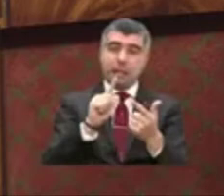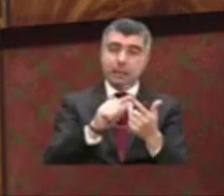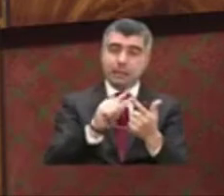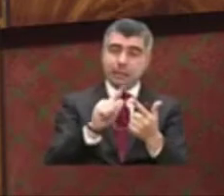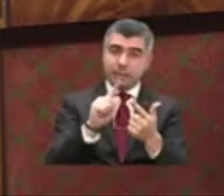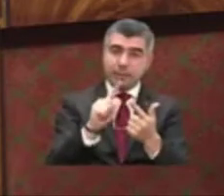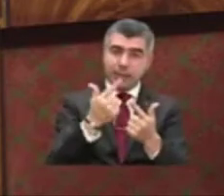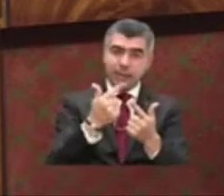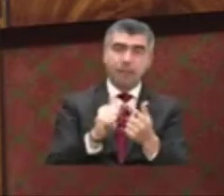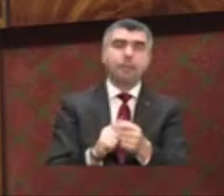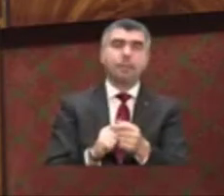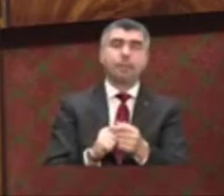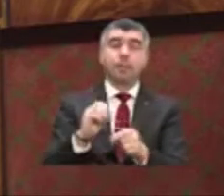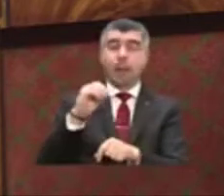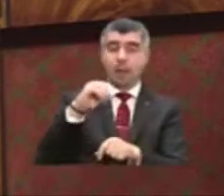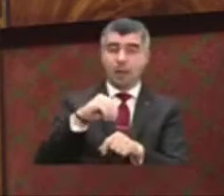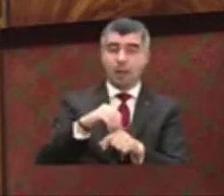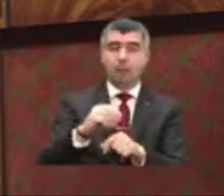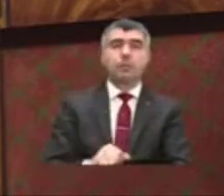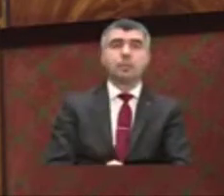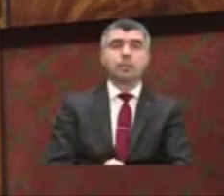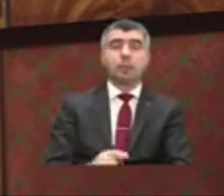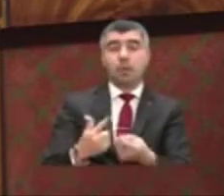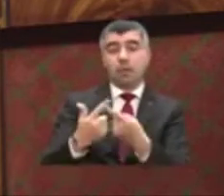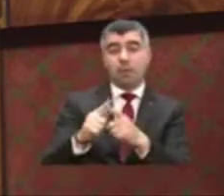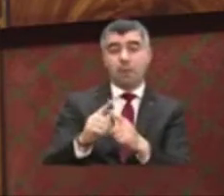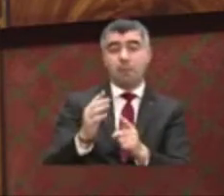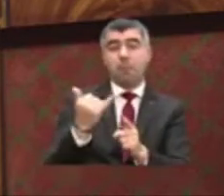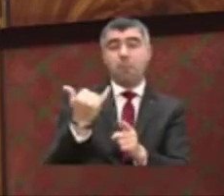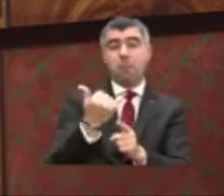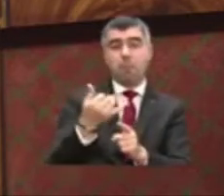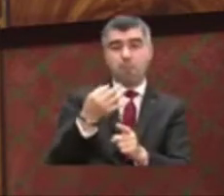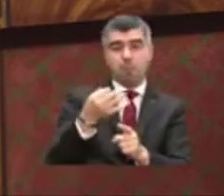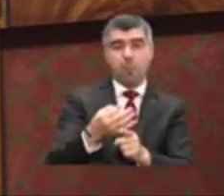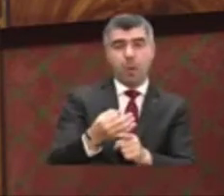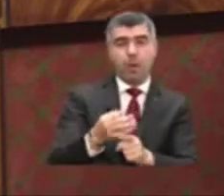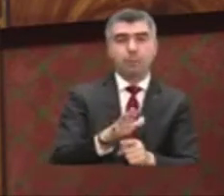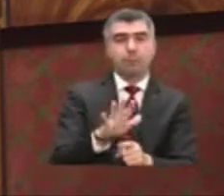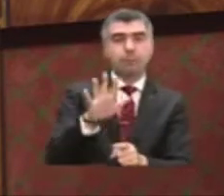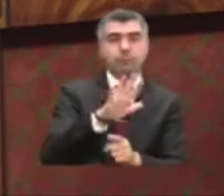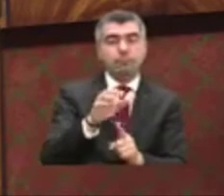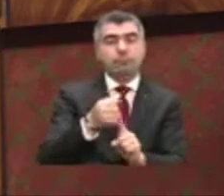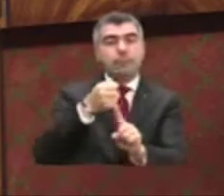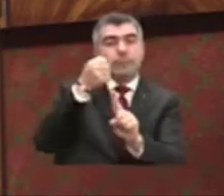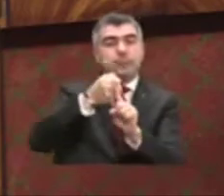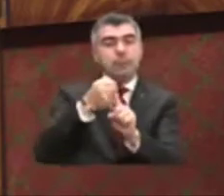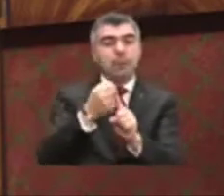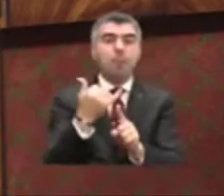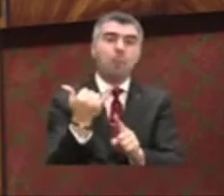اننا كذلك اعتبرنا انه من الضروري ان يكون هنالك عمل مهم